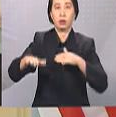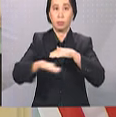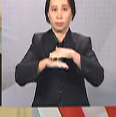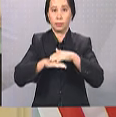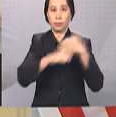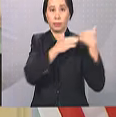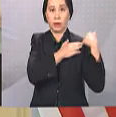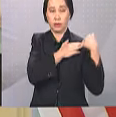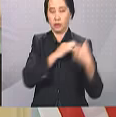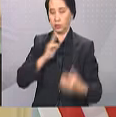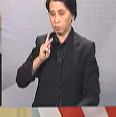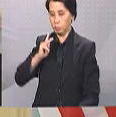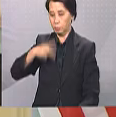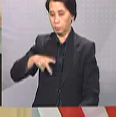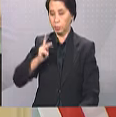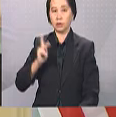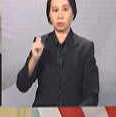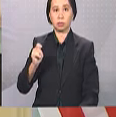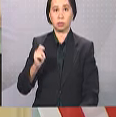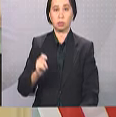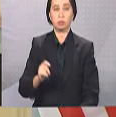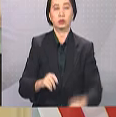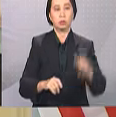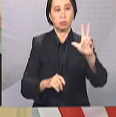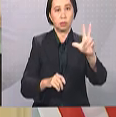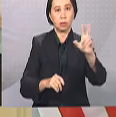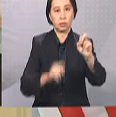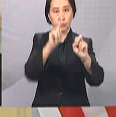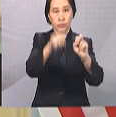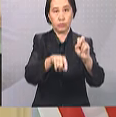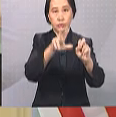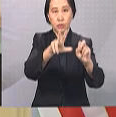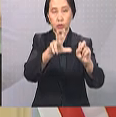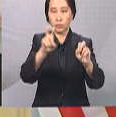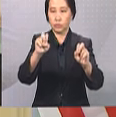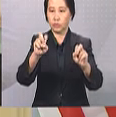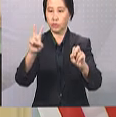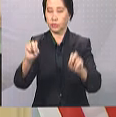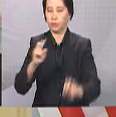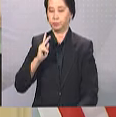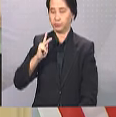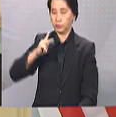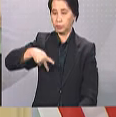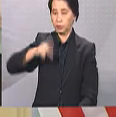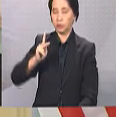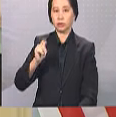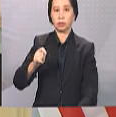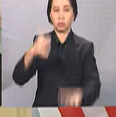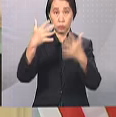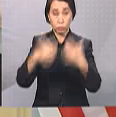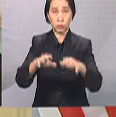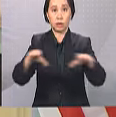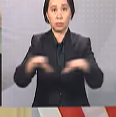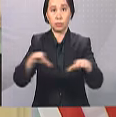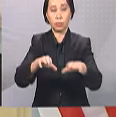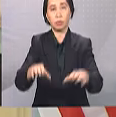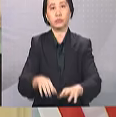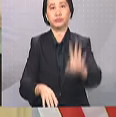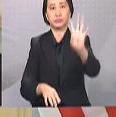KPKT, sejak 30 Mac 2020, KPKT telah melakukan